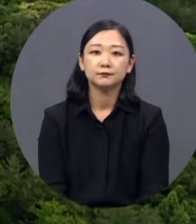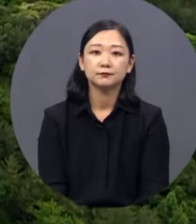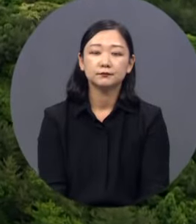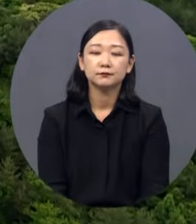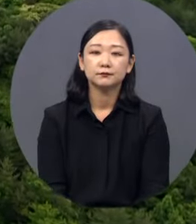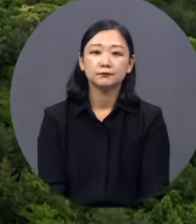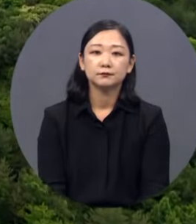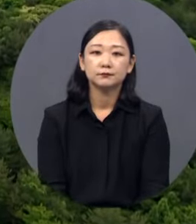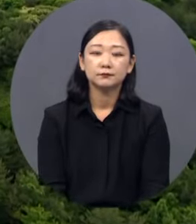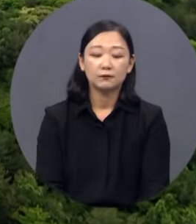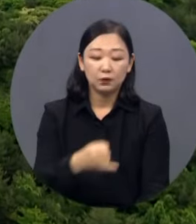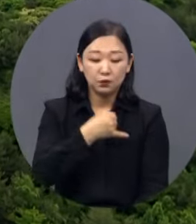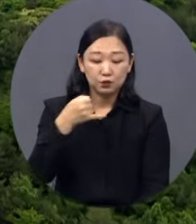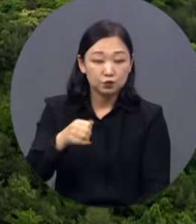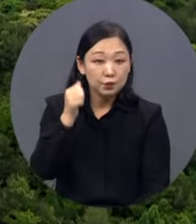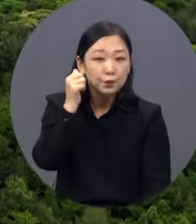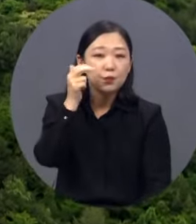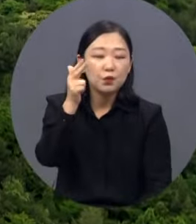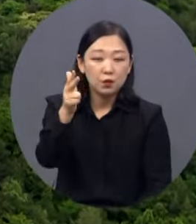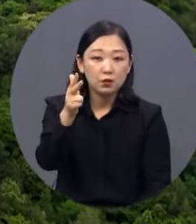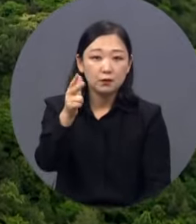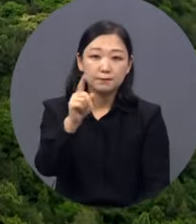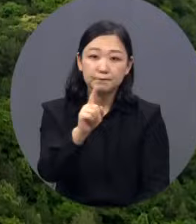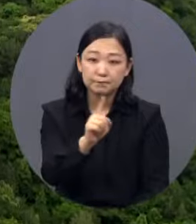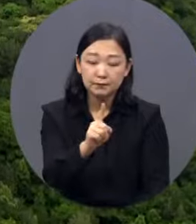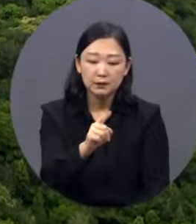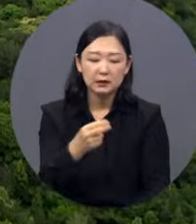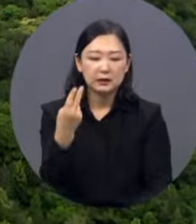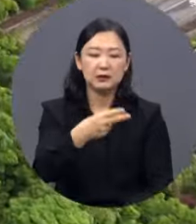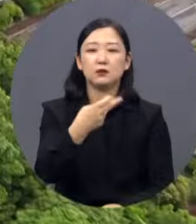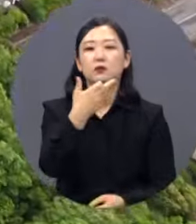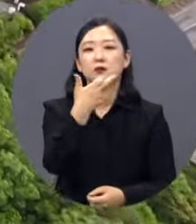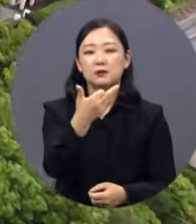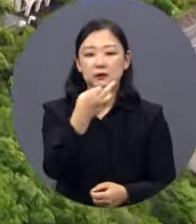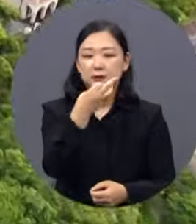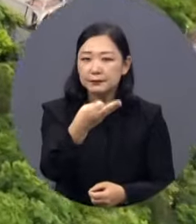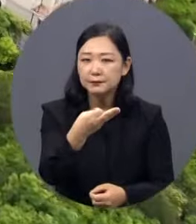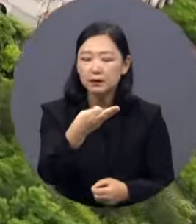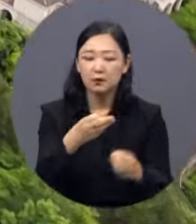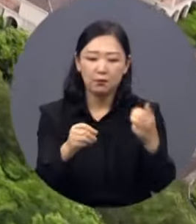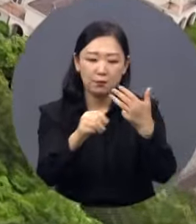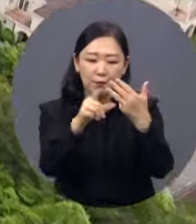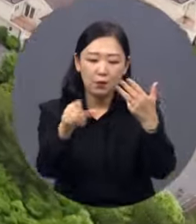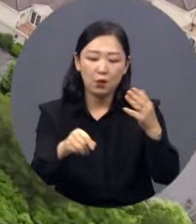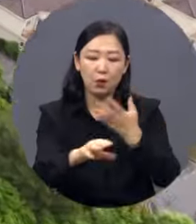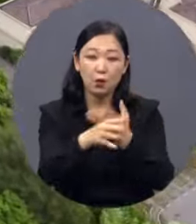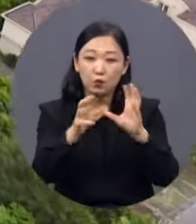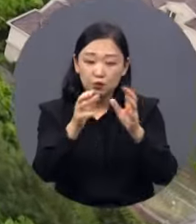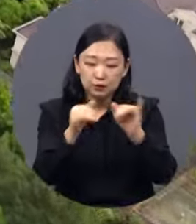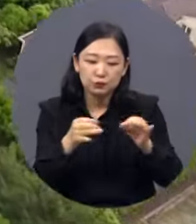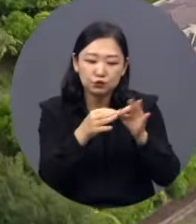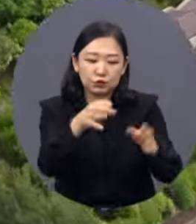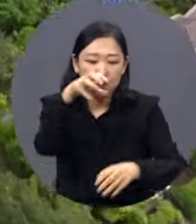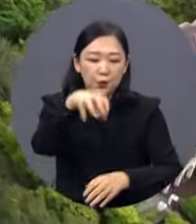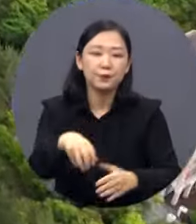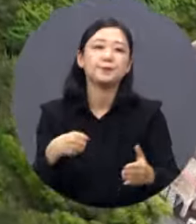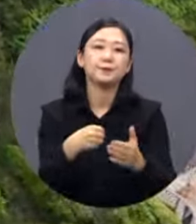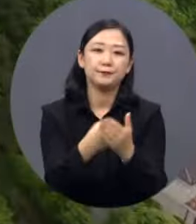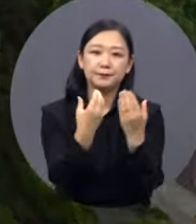기자입니다 중국 백통신원 리조트는 지난 2013년 8월 외국인 투자 지역으로